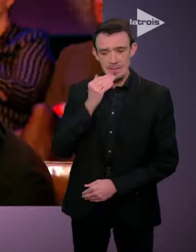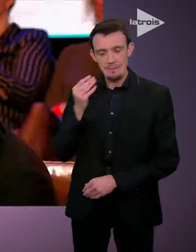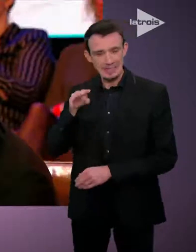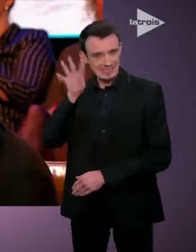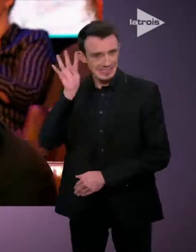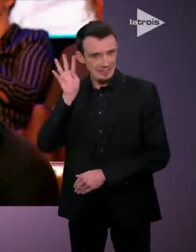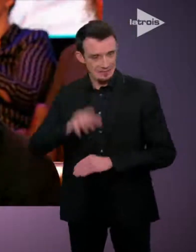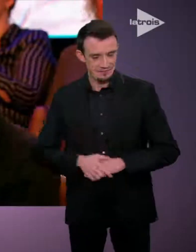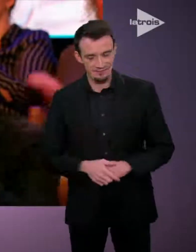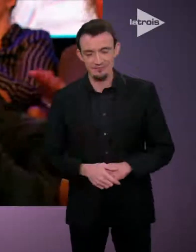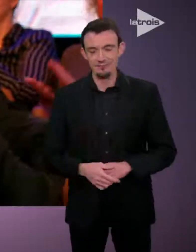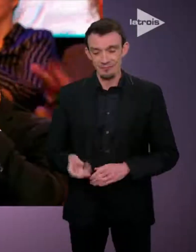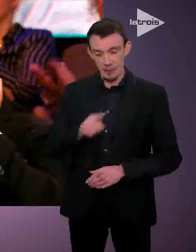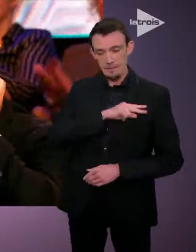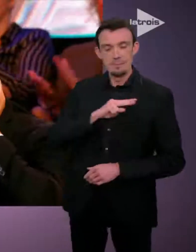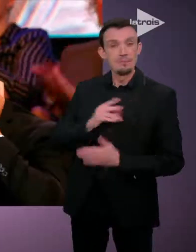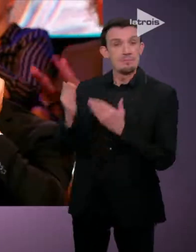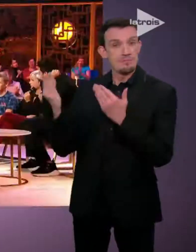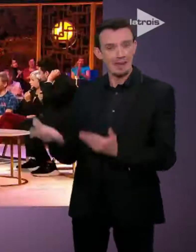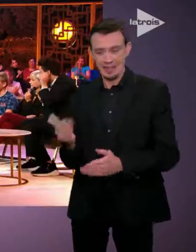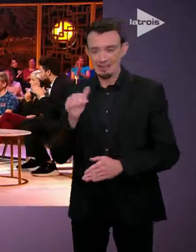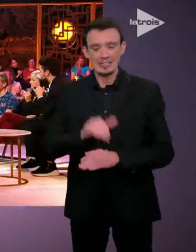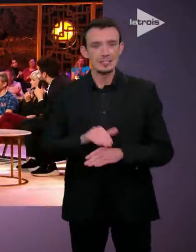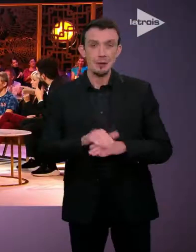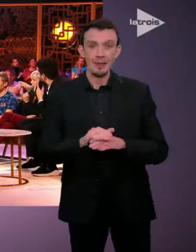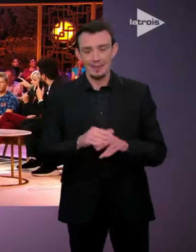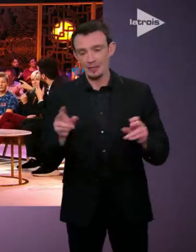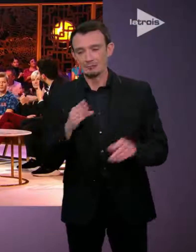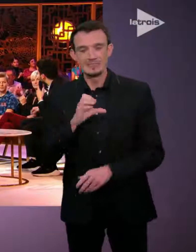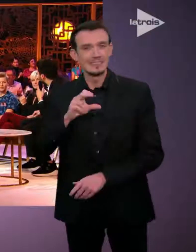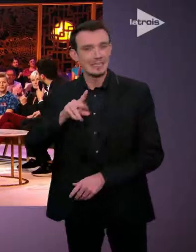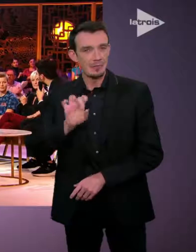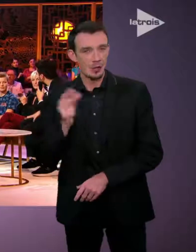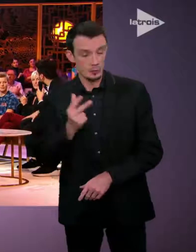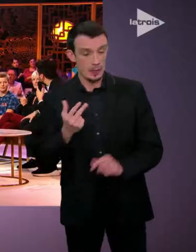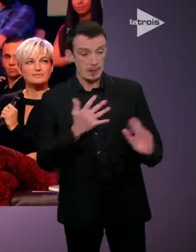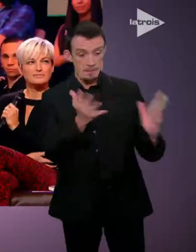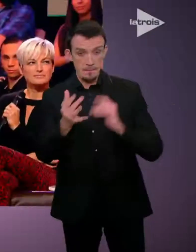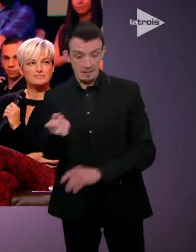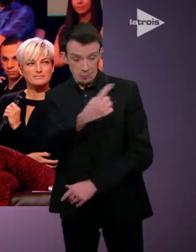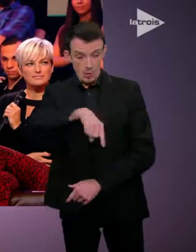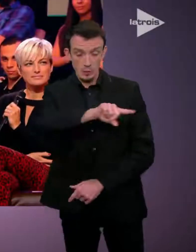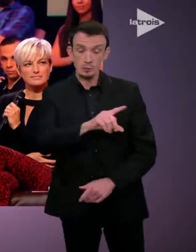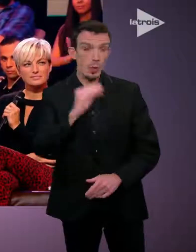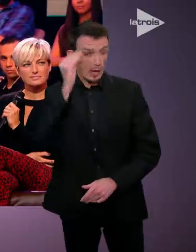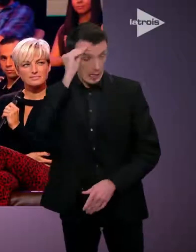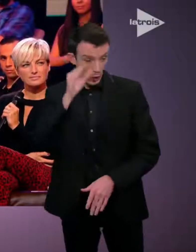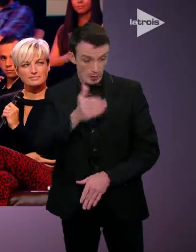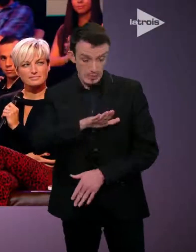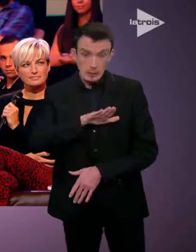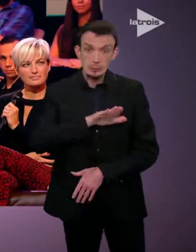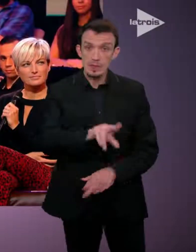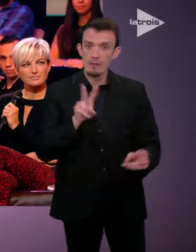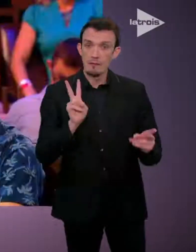cette grande soirée Cap 48 qui le fait avec tout son cœur. Et bravo à vous aussi, parce que des établissements comme ça, c'est révolutionnaire. Et